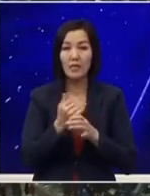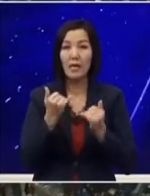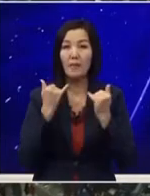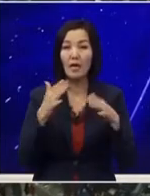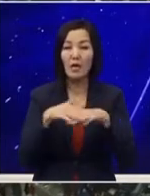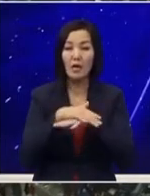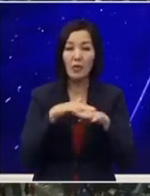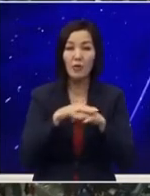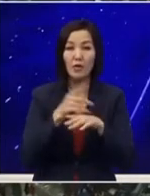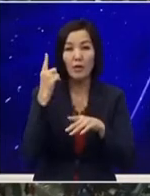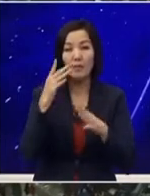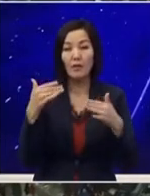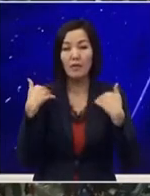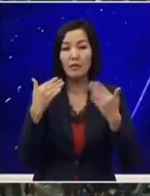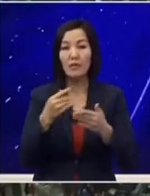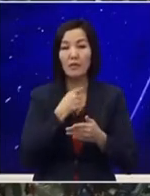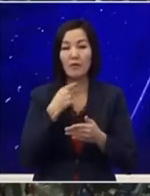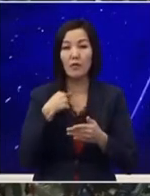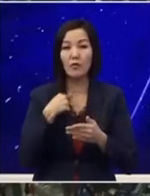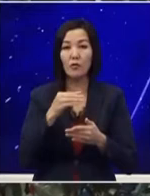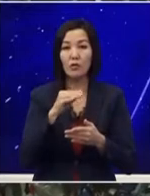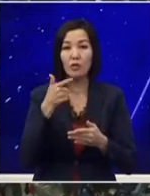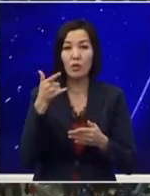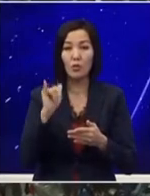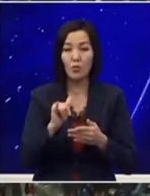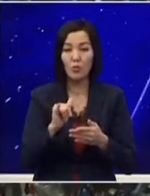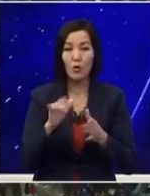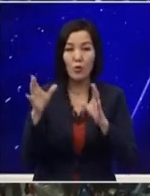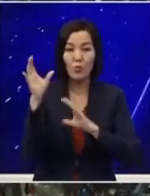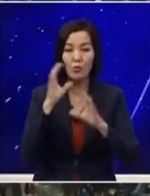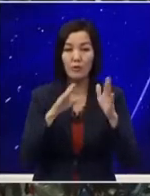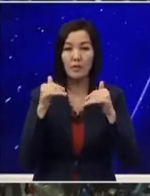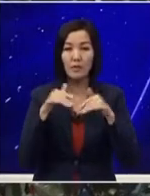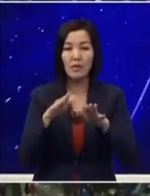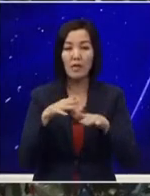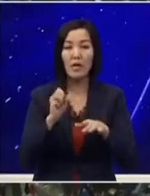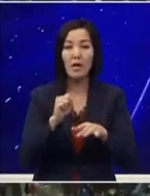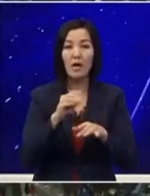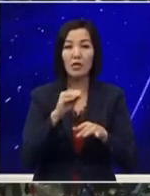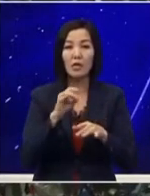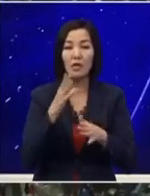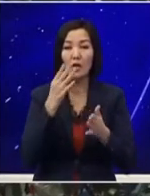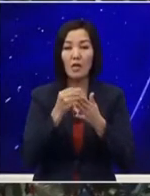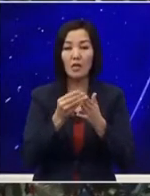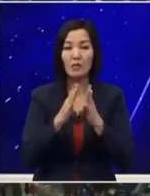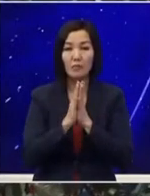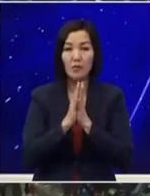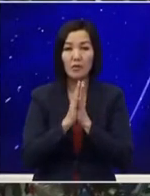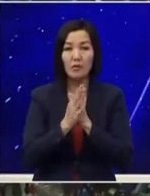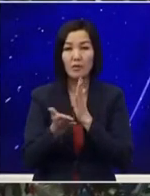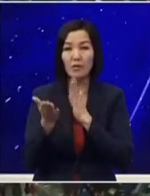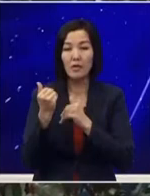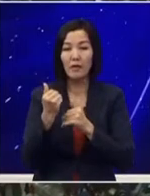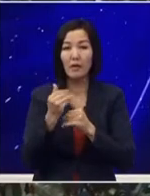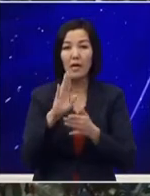людей. По ее инициативе в Талдыкургане появился ЖТСУский университет и швейная фабрика «Ажар». Свою просьбу в те далекие годы она донесла